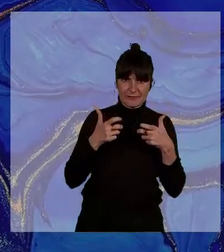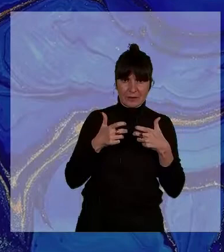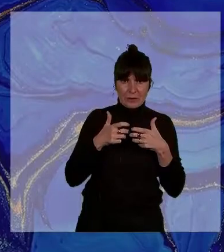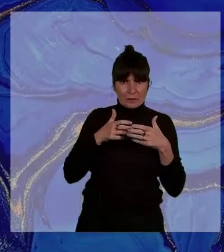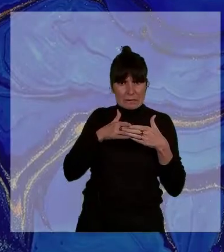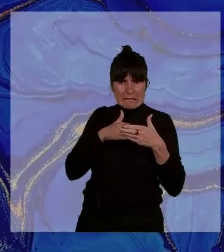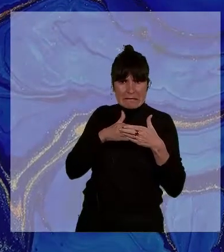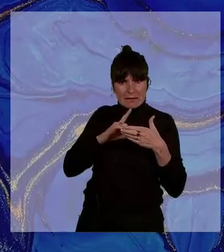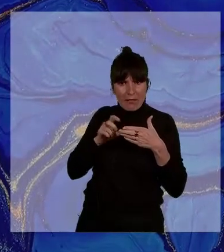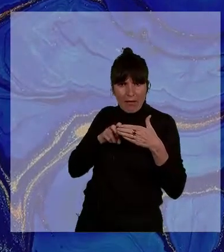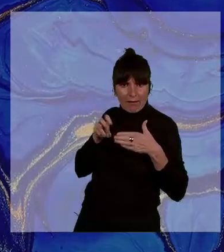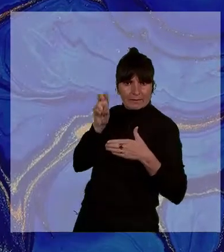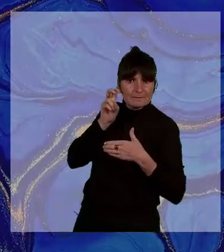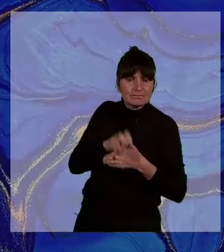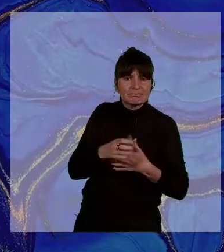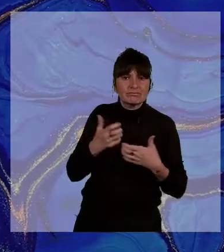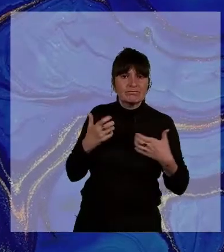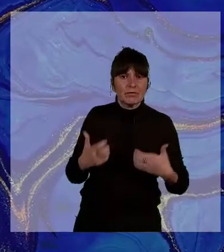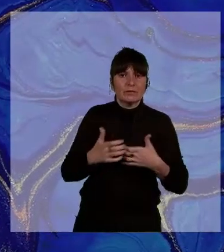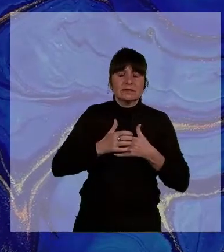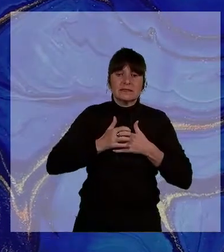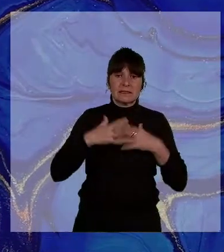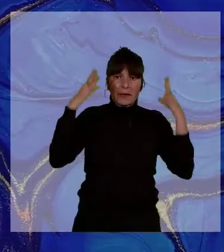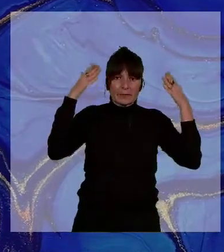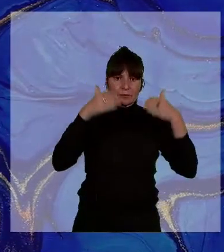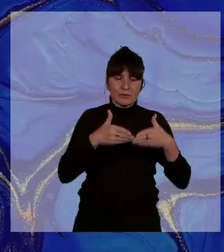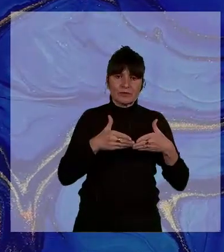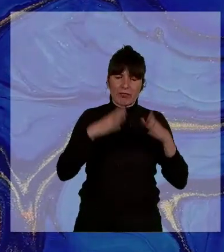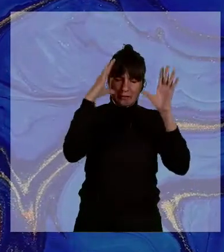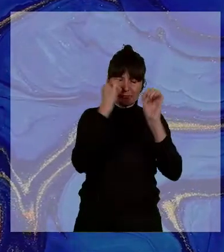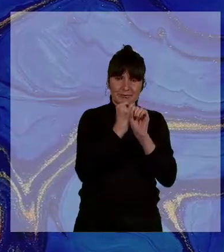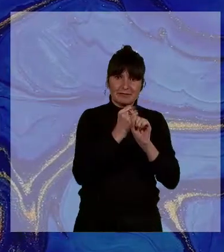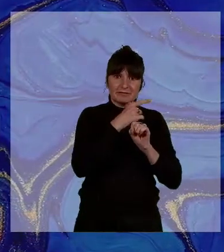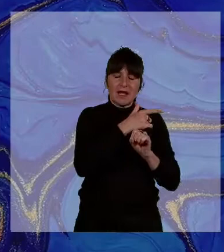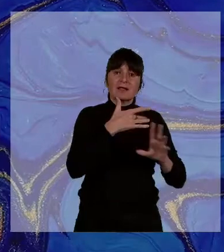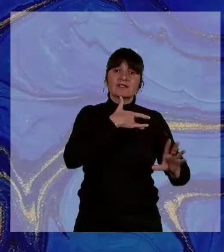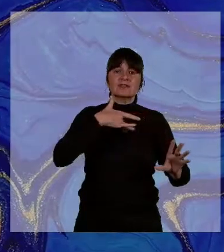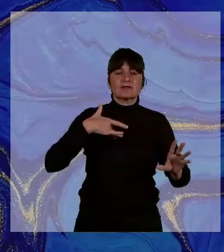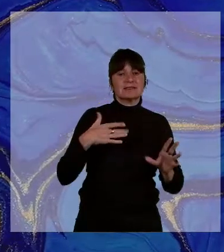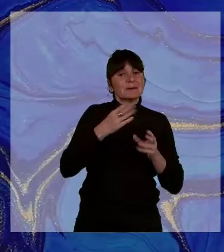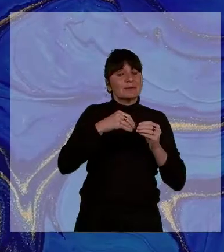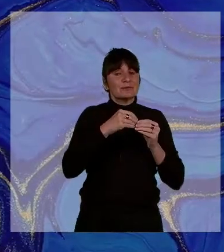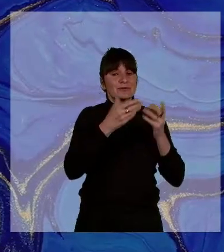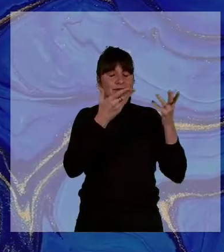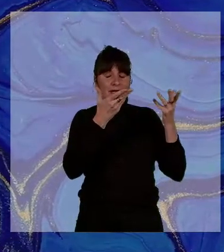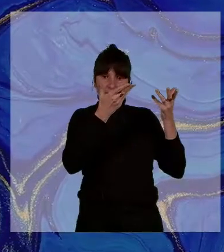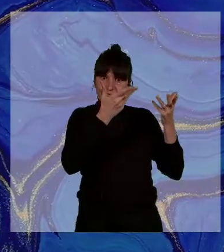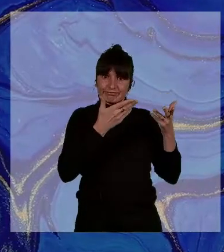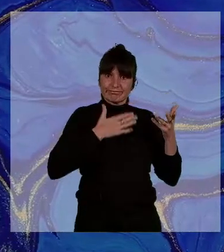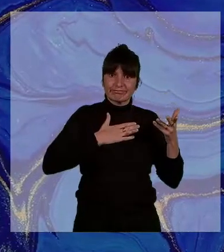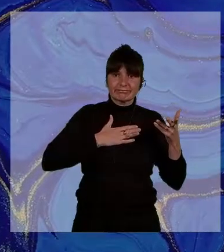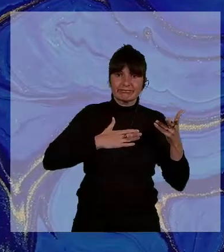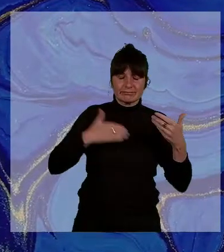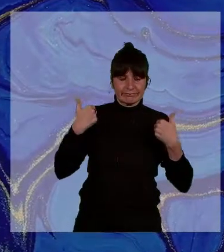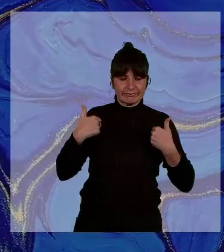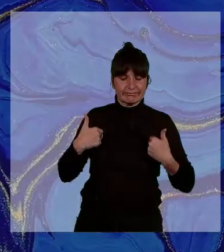concentrer sur la santé et le bien-être des gens. Comme nous le savons, les